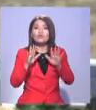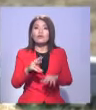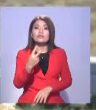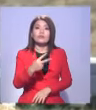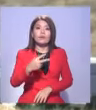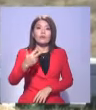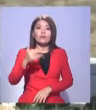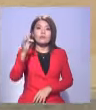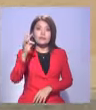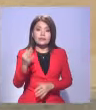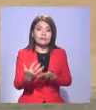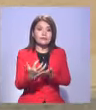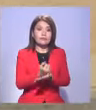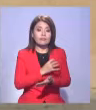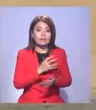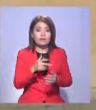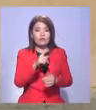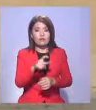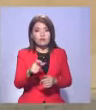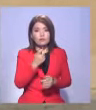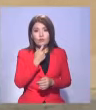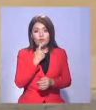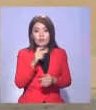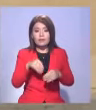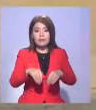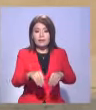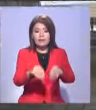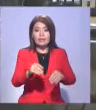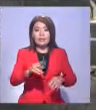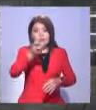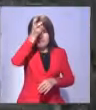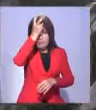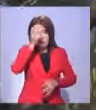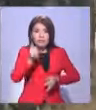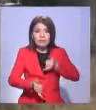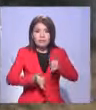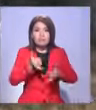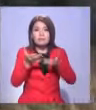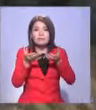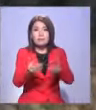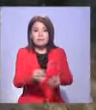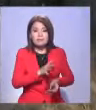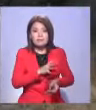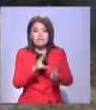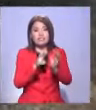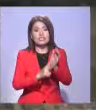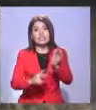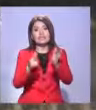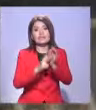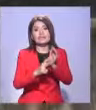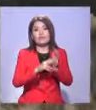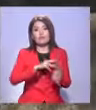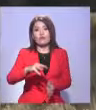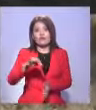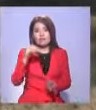20-30% жиналған. Биыл дейхандарға оңай болмай тұр. Әуелі егістікті кейік таптап кетті. Бір шаруашылыққа 70-80 миллион теңге көлемінде шығын